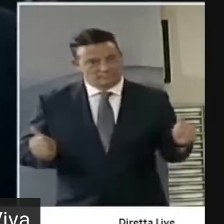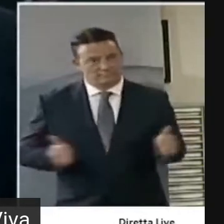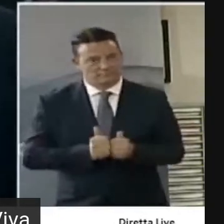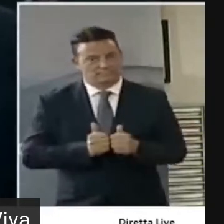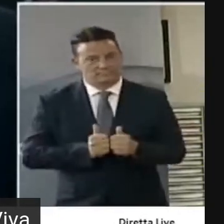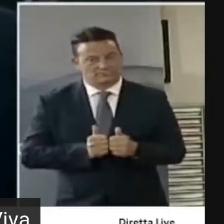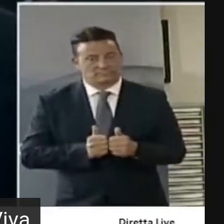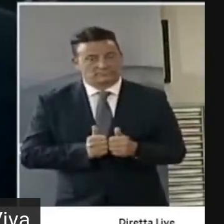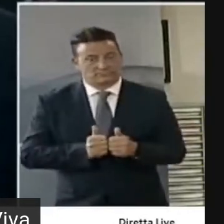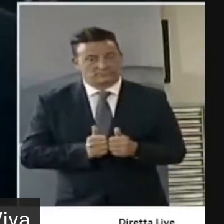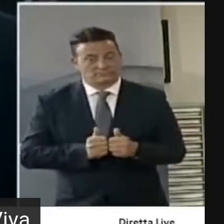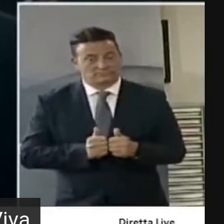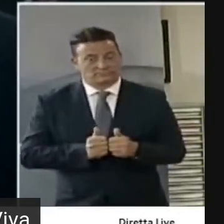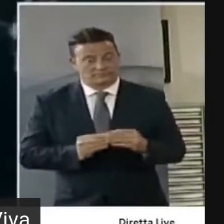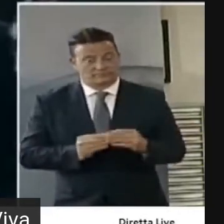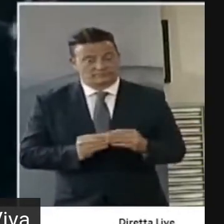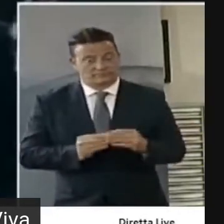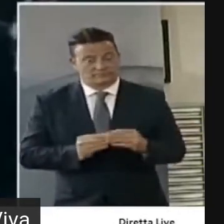deve complementarmente essere realizzata per